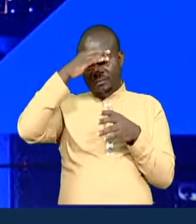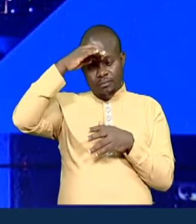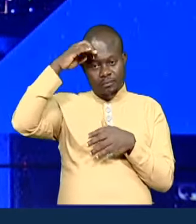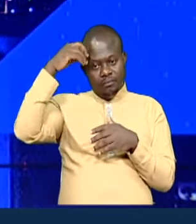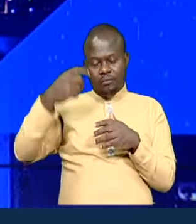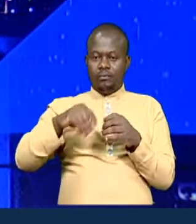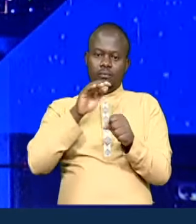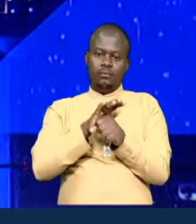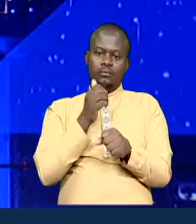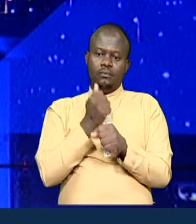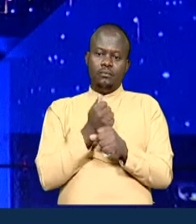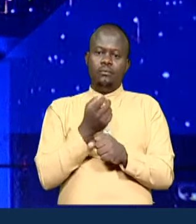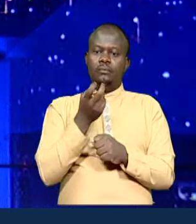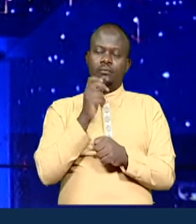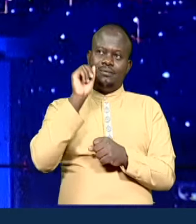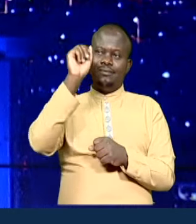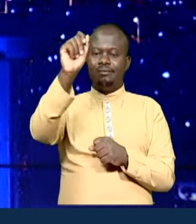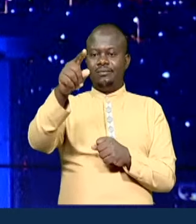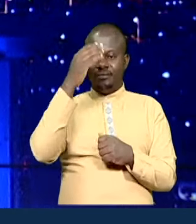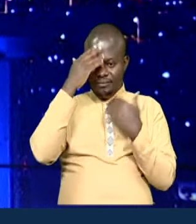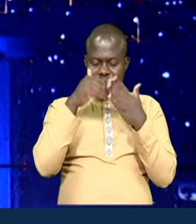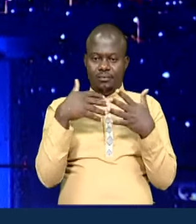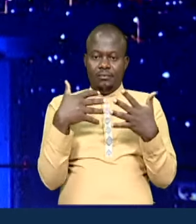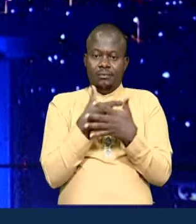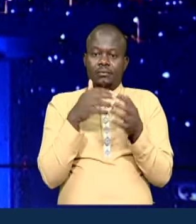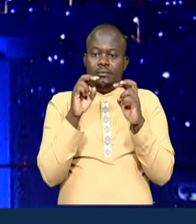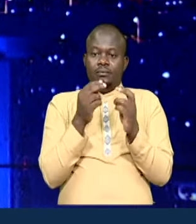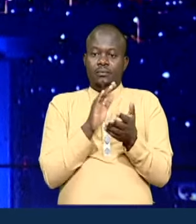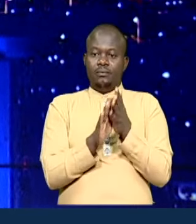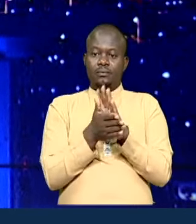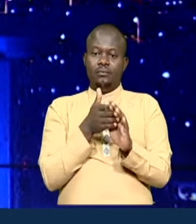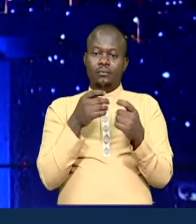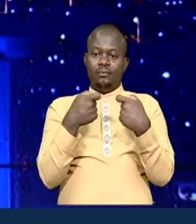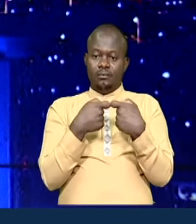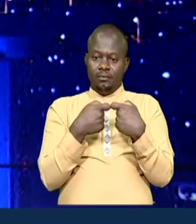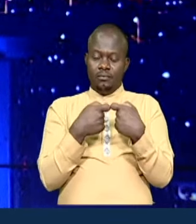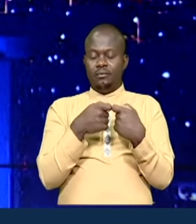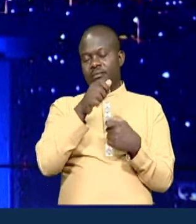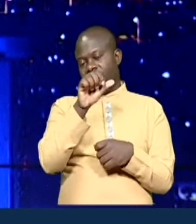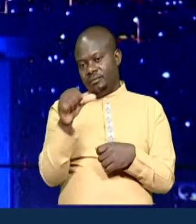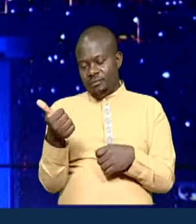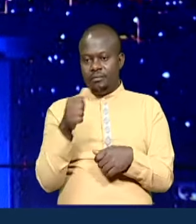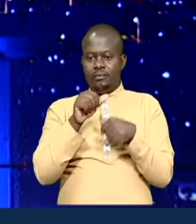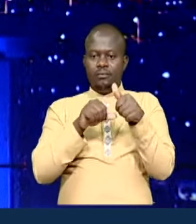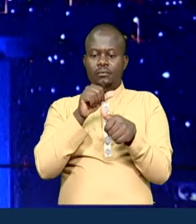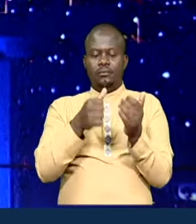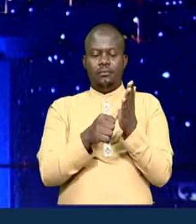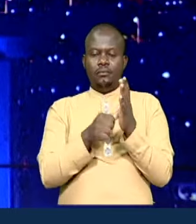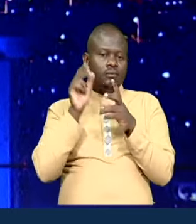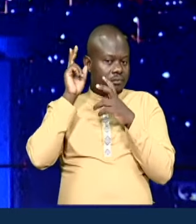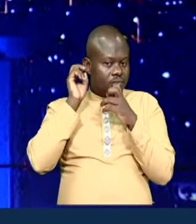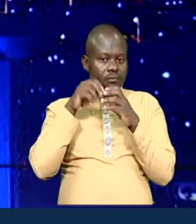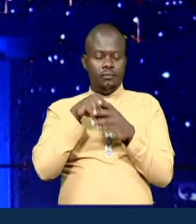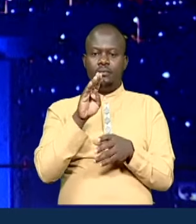no gukora ingendo za kure bitewe no gutinya ko bashirirwa n'umuriro. Ibindi kuri iki kibazo reka tubyumve mu nkuru ya